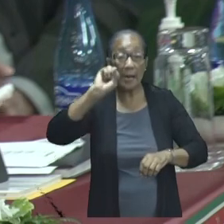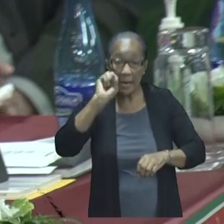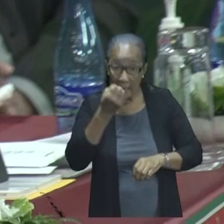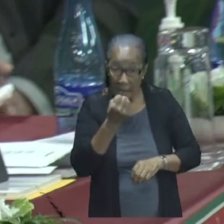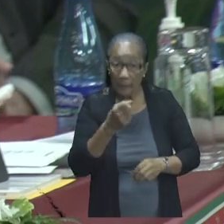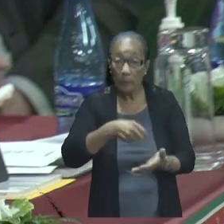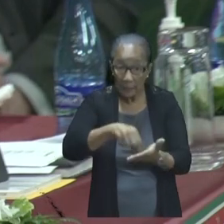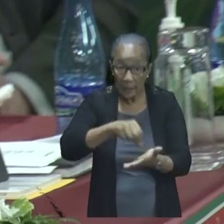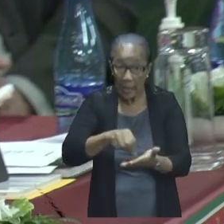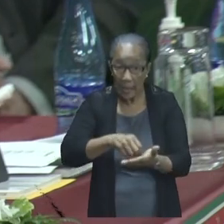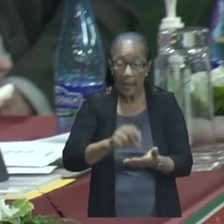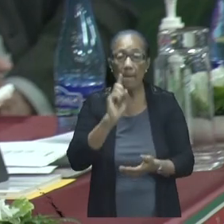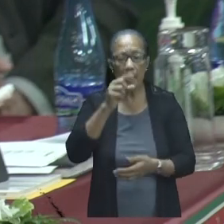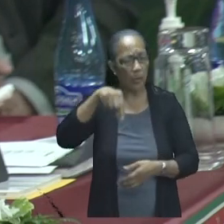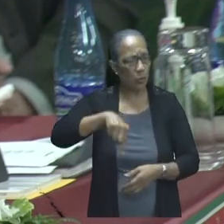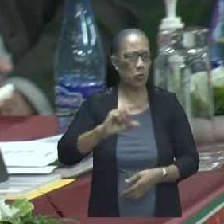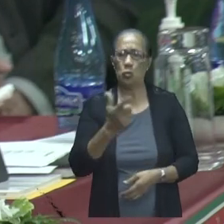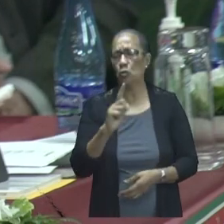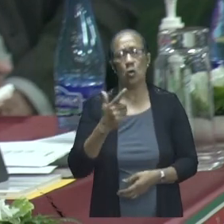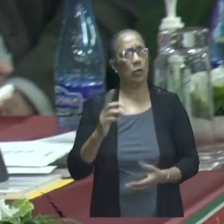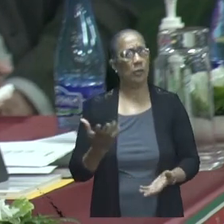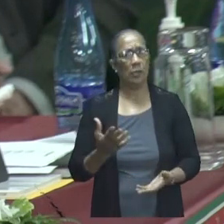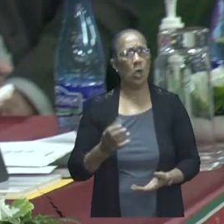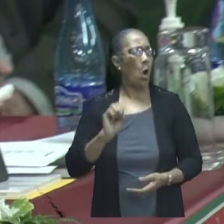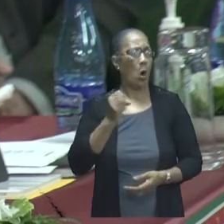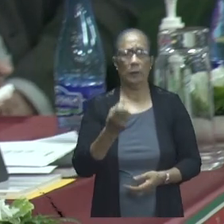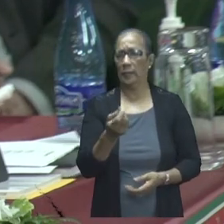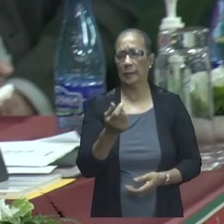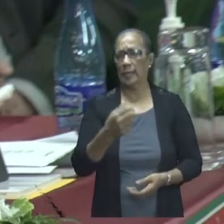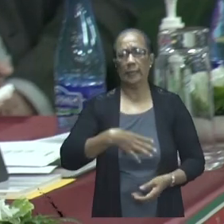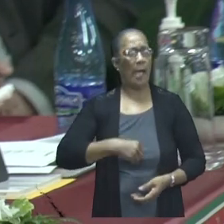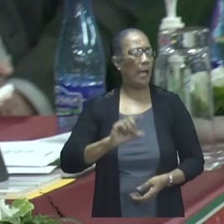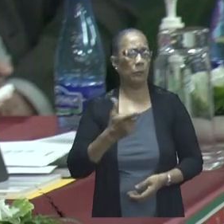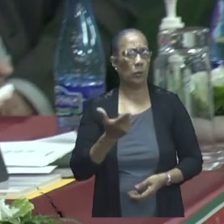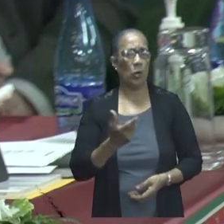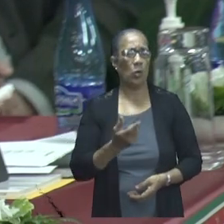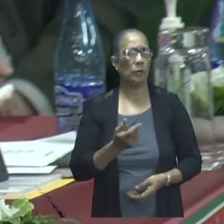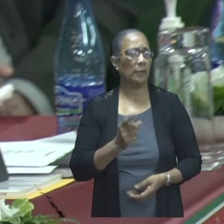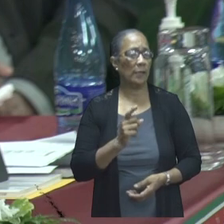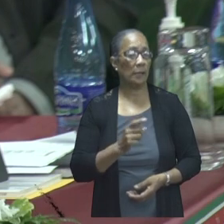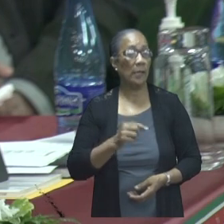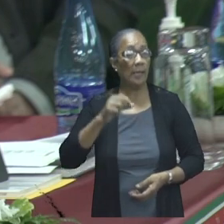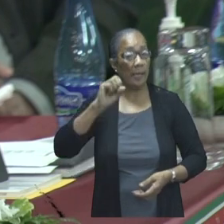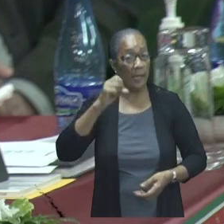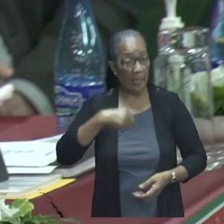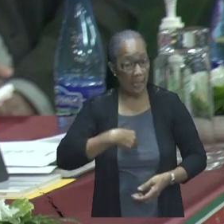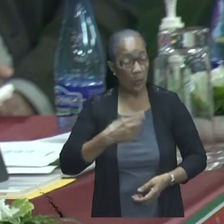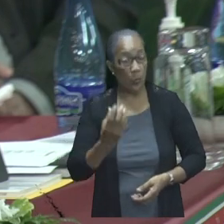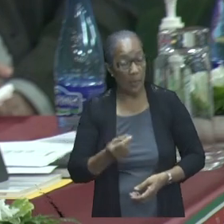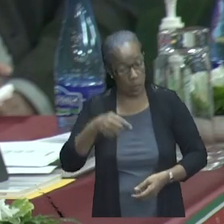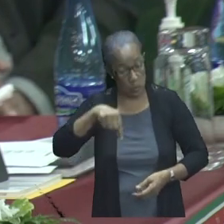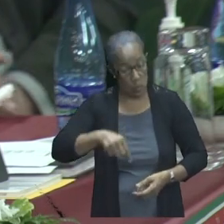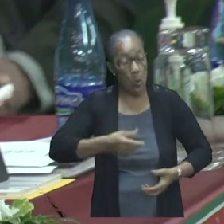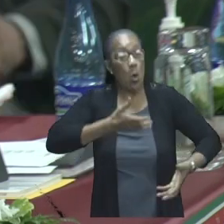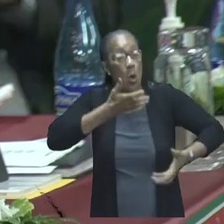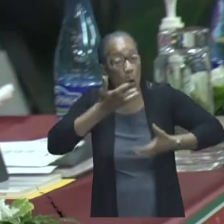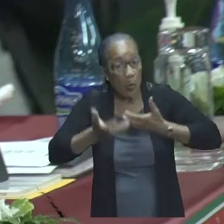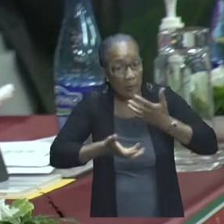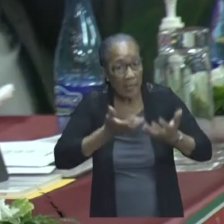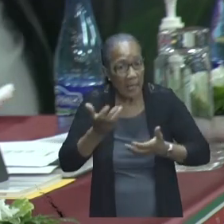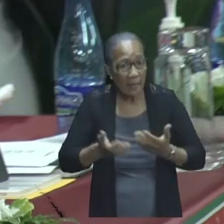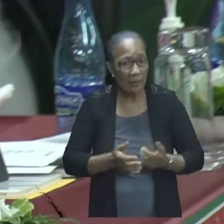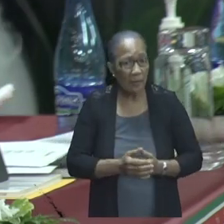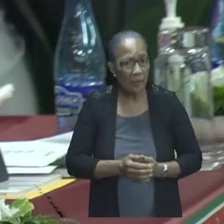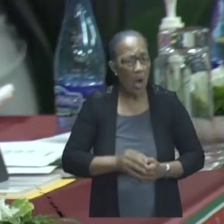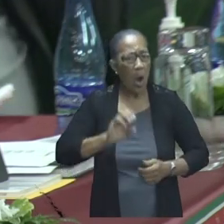niet dus dit is het antwoord ik vond belangrijk president om het zo uit te leggen omdat ik de indruk heb dat het